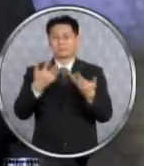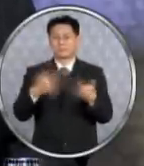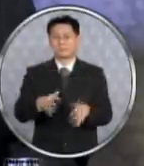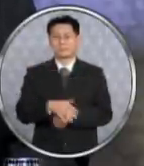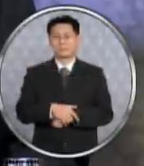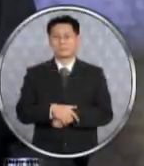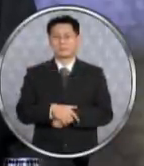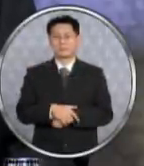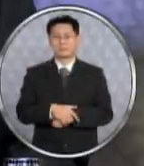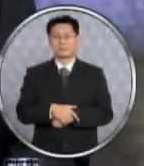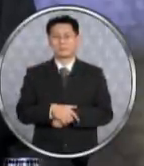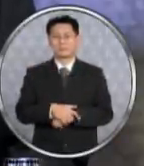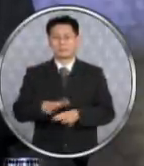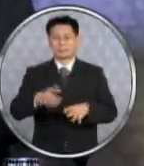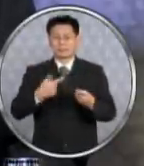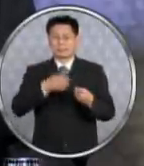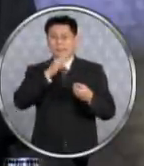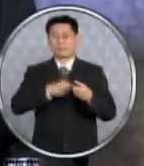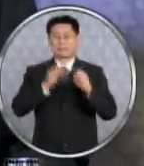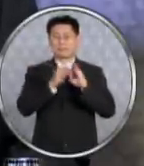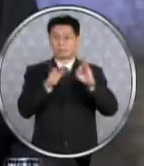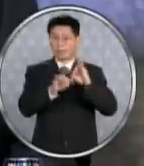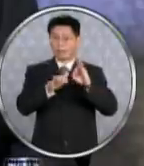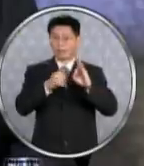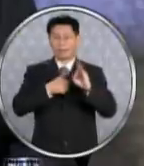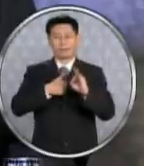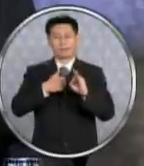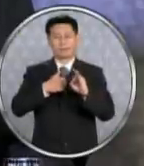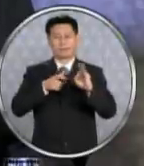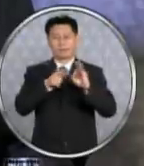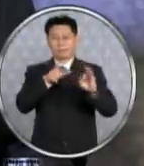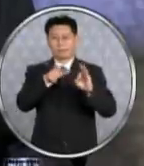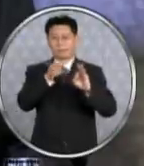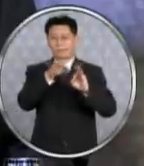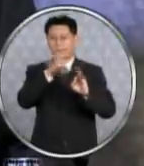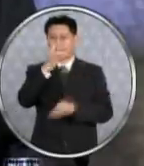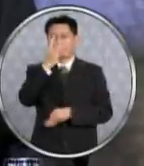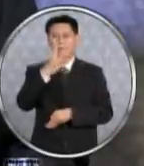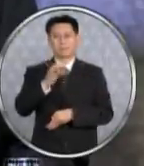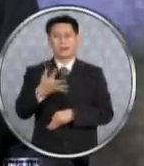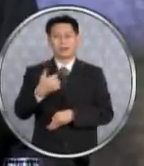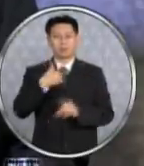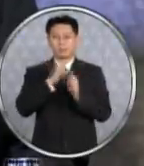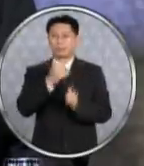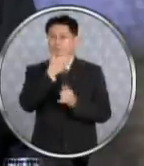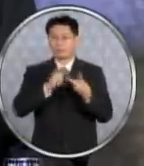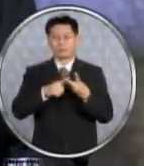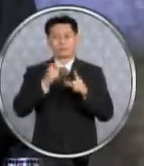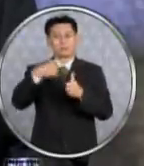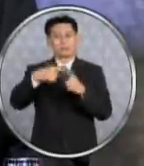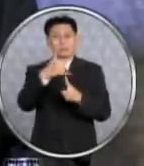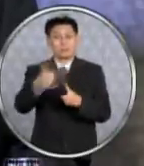机会受到严重的宕机，什么原因？我们将来连社会福利和我们公教人员